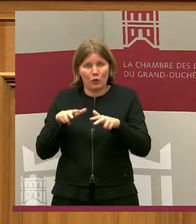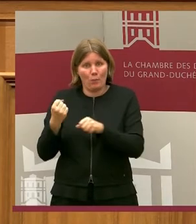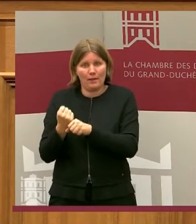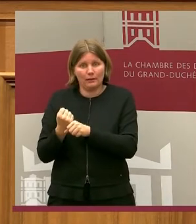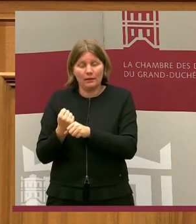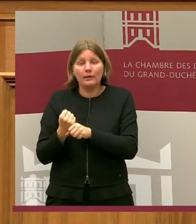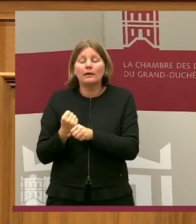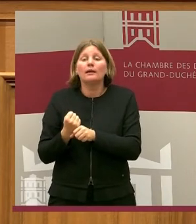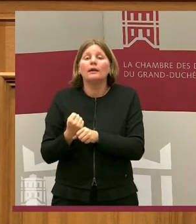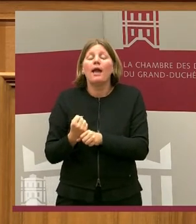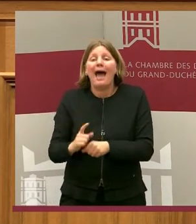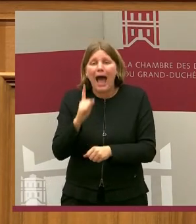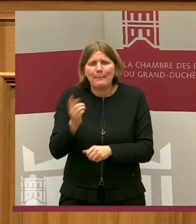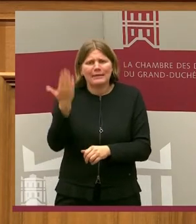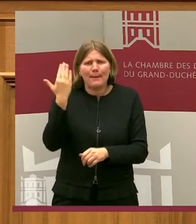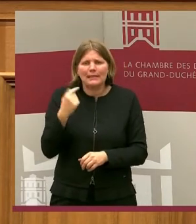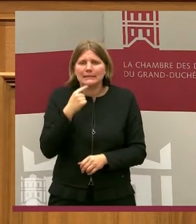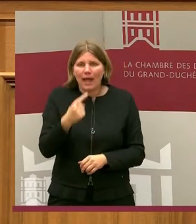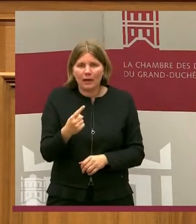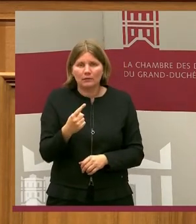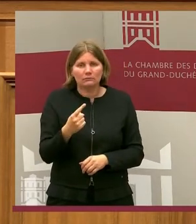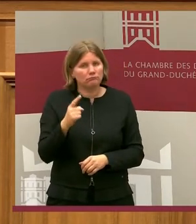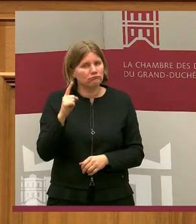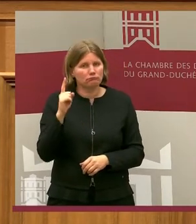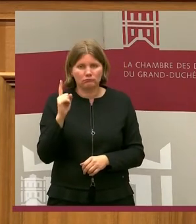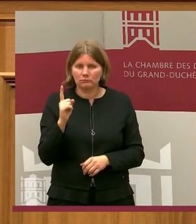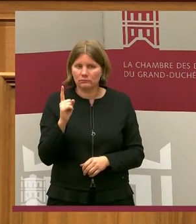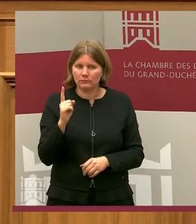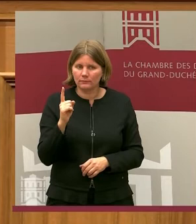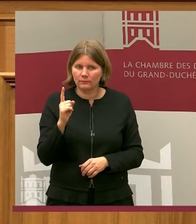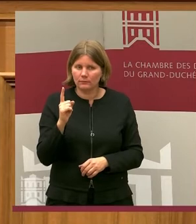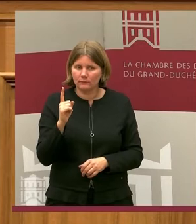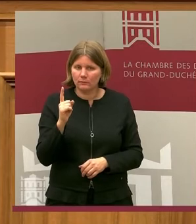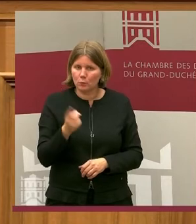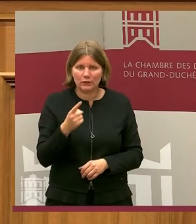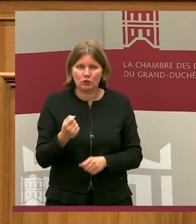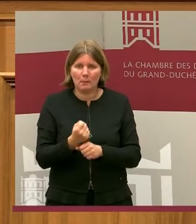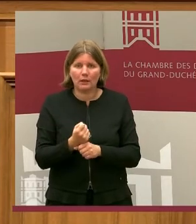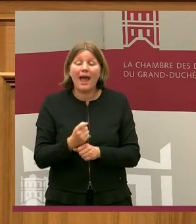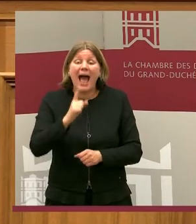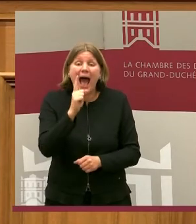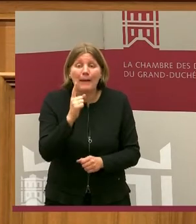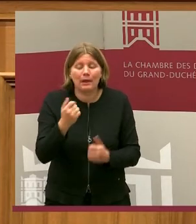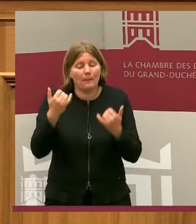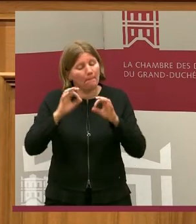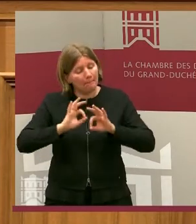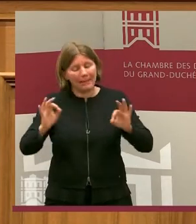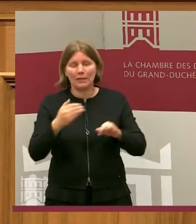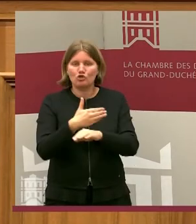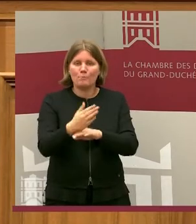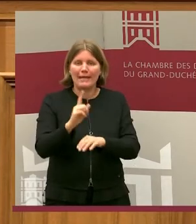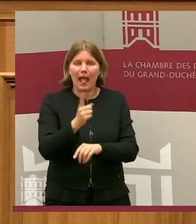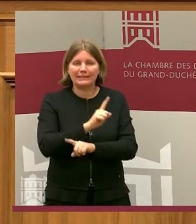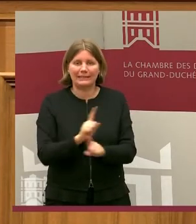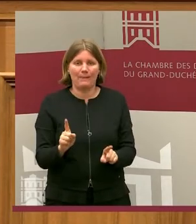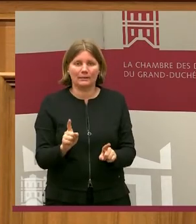Mut gibt es gesagt, dass wir nicht Macht machen. Aber bon, besser spät wie nie. Und noch